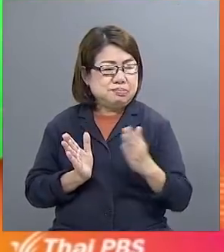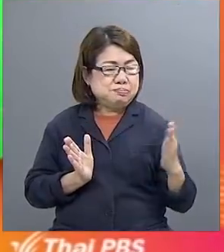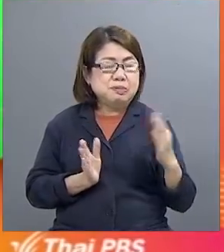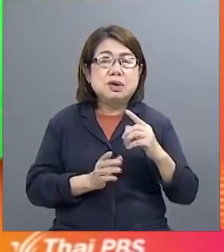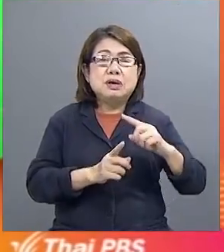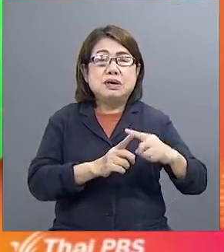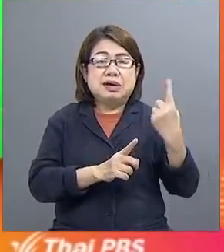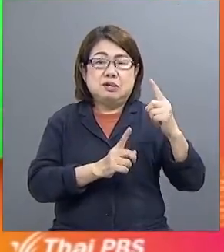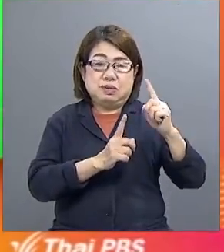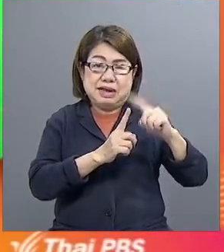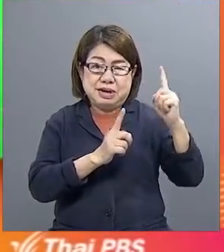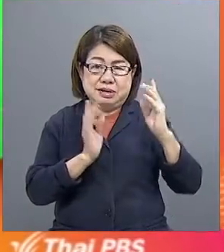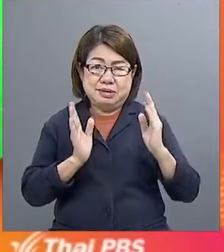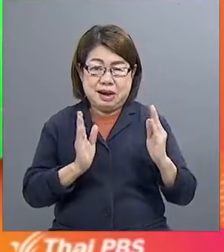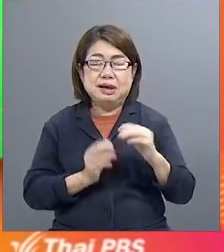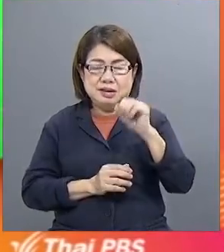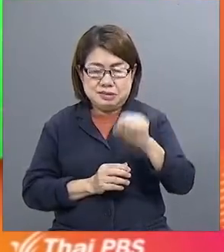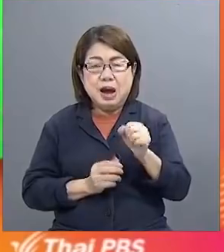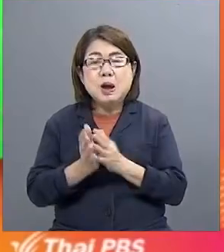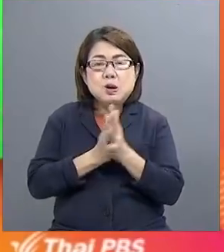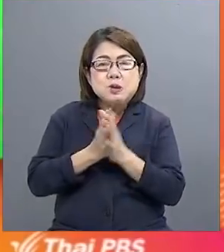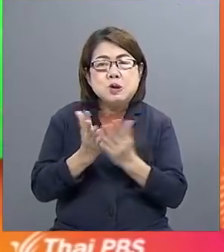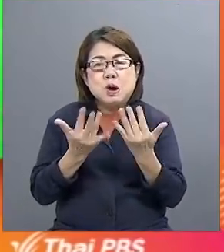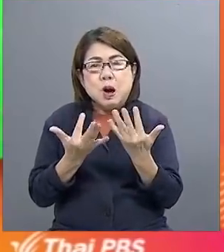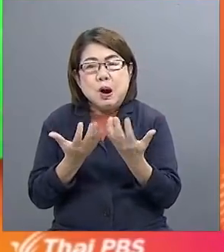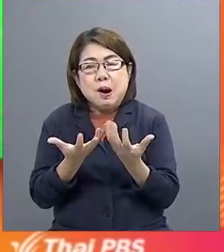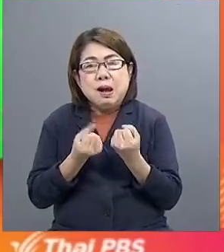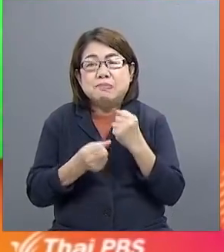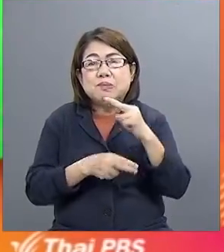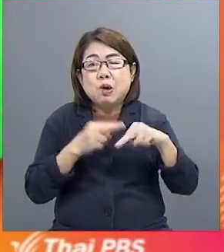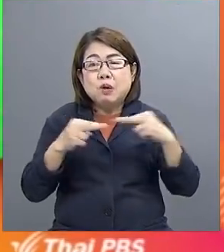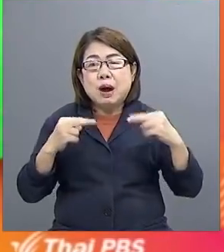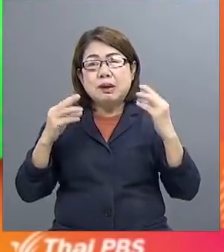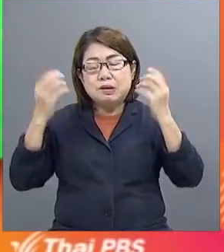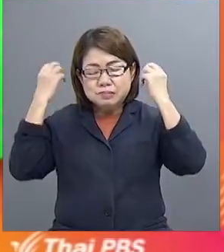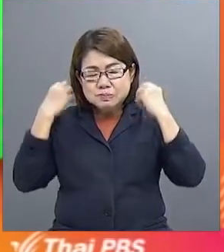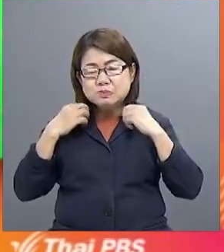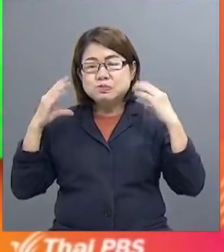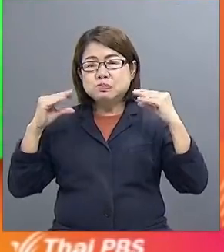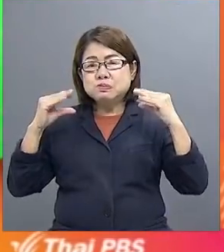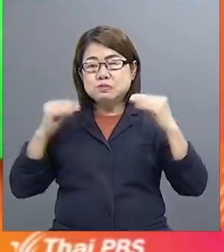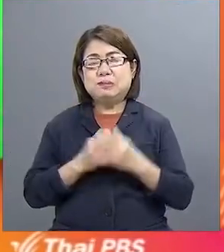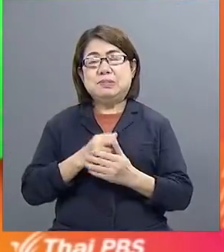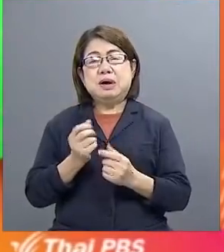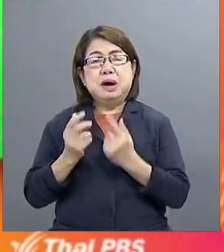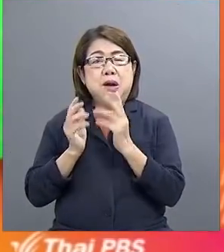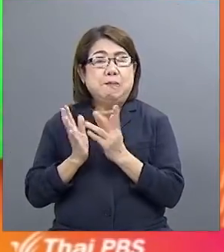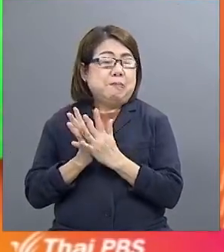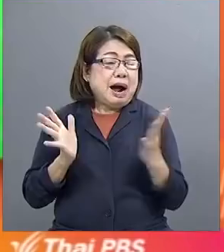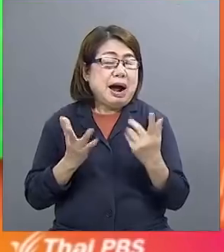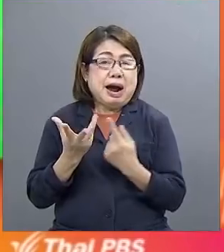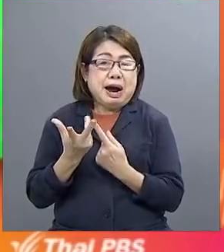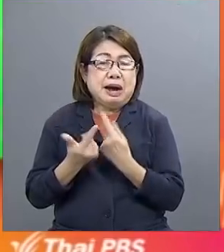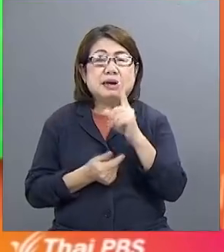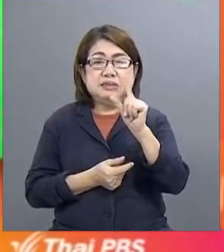ครับใช่แล้วค่ะลุ้นเป็นผู้โชคดีรับต่อรองค่อยนุ่มนิ่มจาก Thai PBS 25รางวัลนะคะสั่งได้หลังจบรายการเรานะคะ